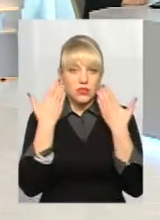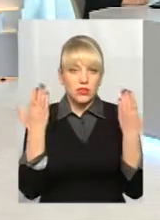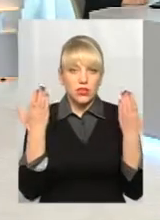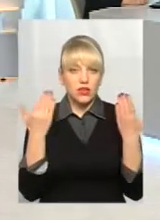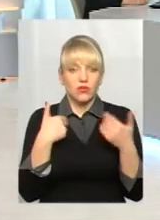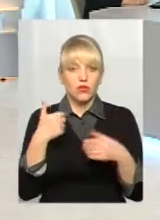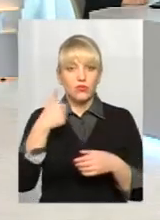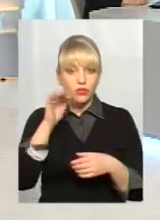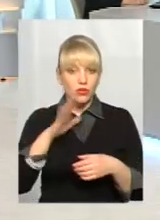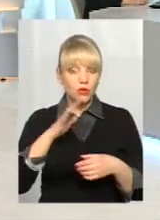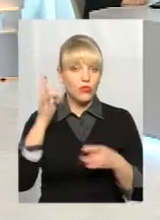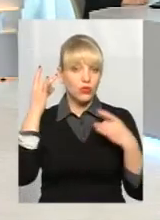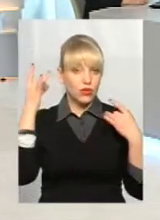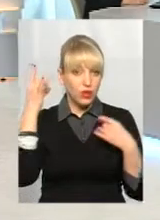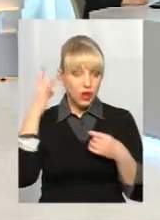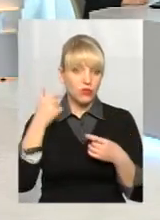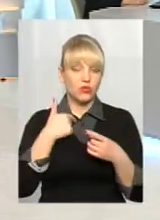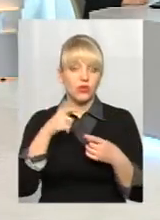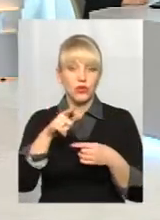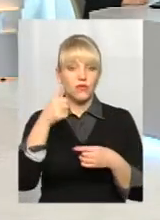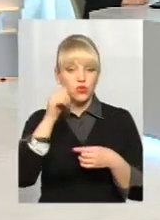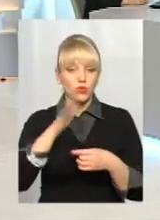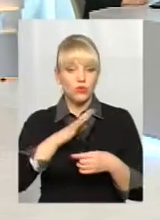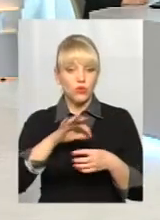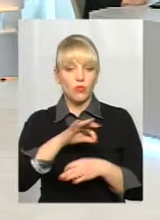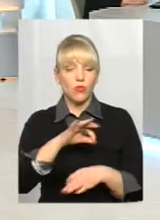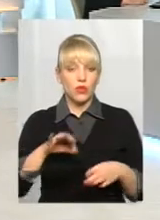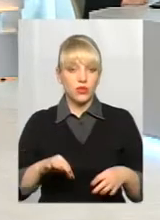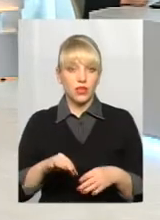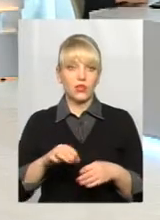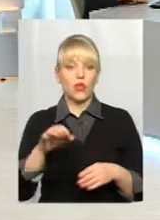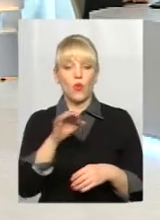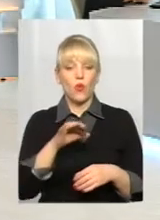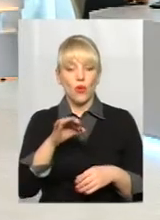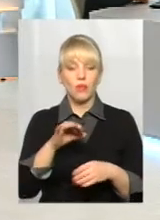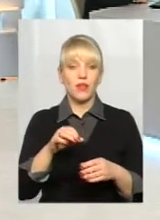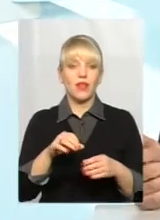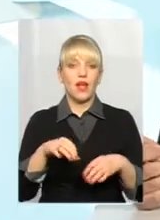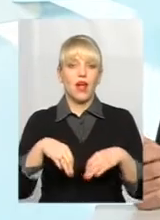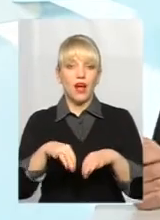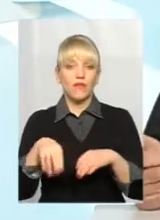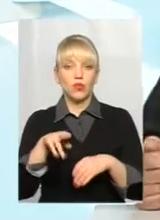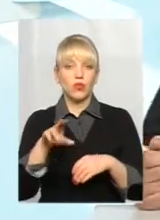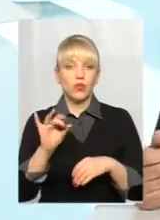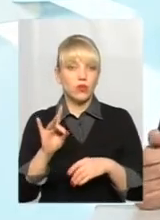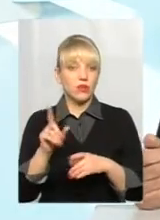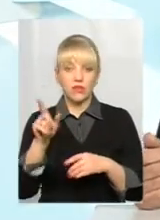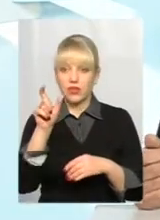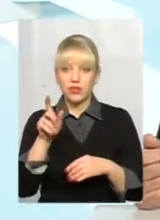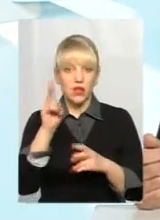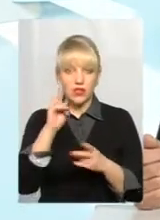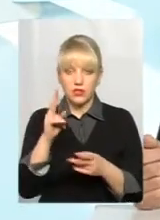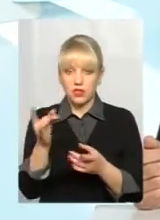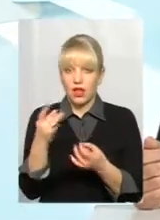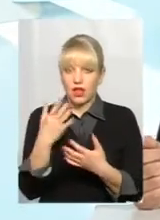були на ефірі, вчора був проєктант від облавтодору. Так? Але вони не знають, що як. Він проєктант, так? І я чіткої